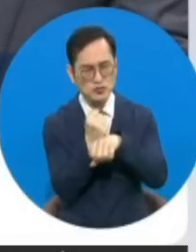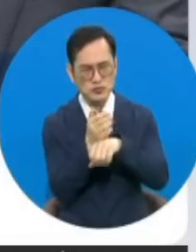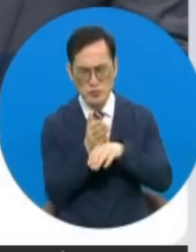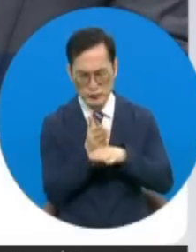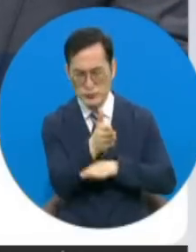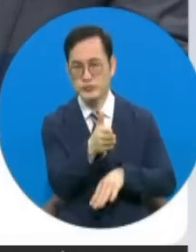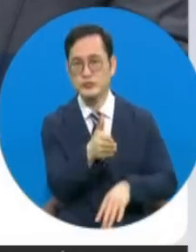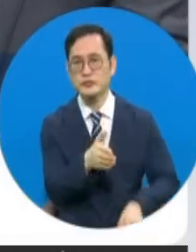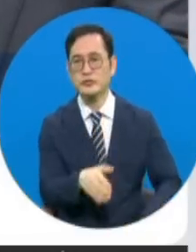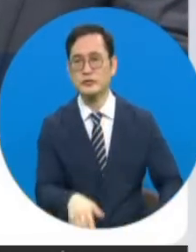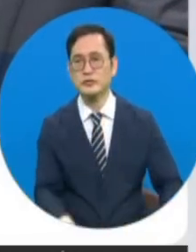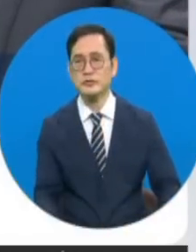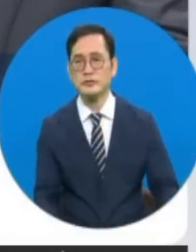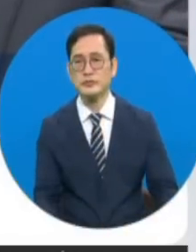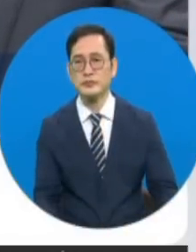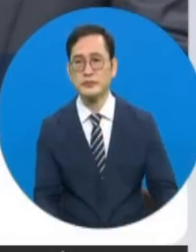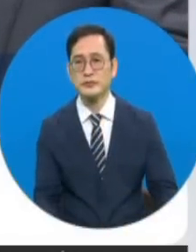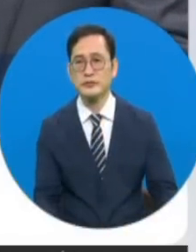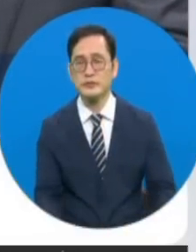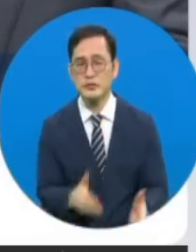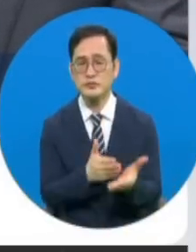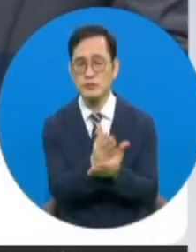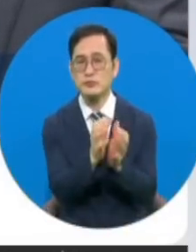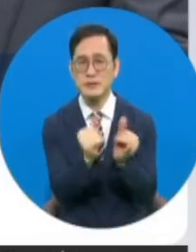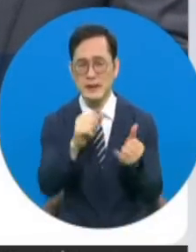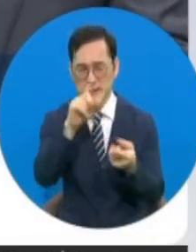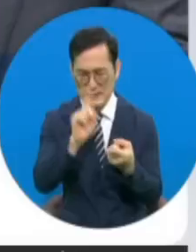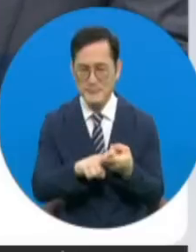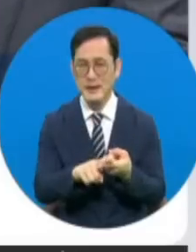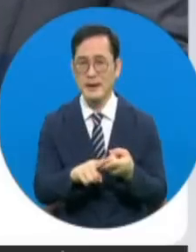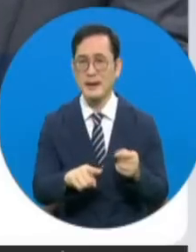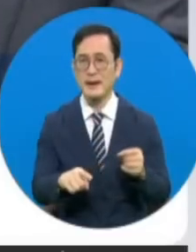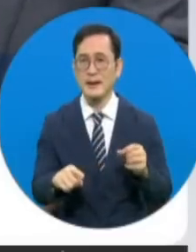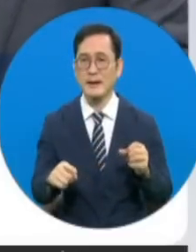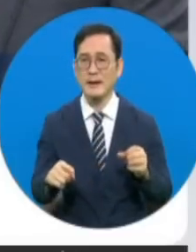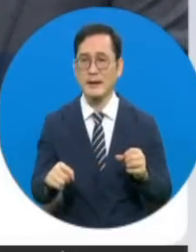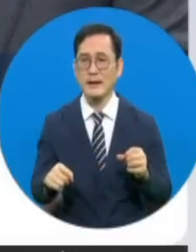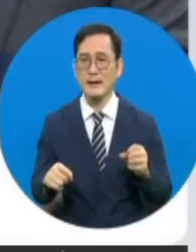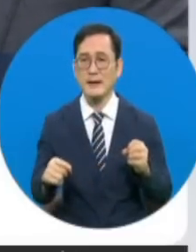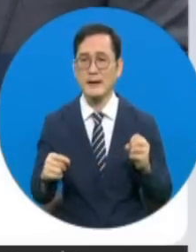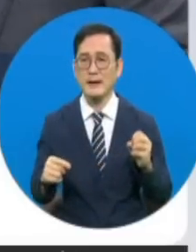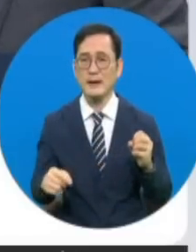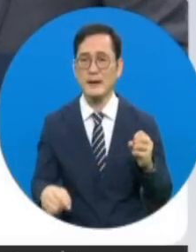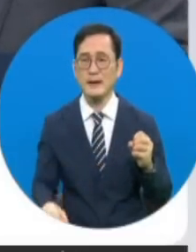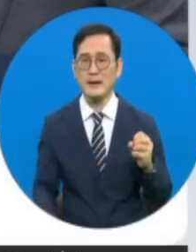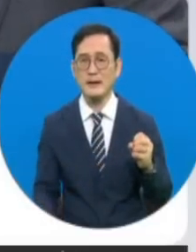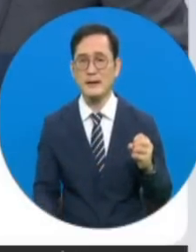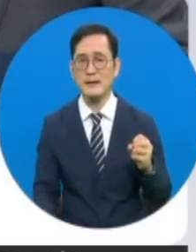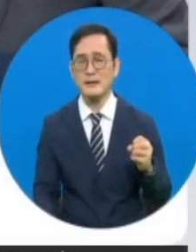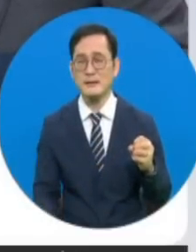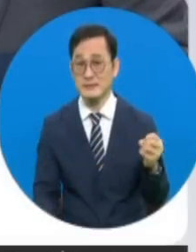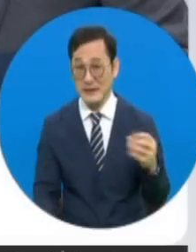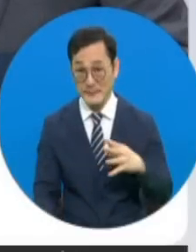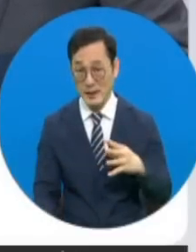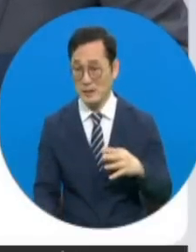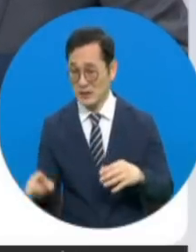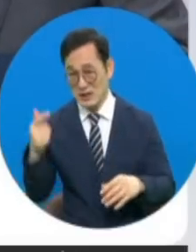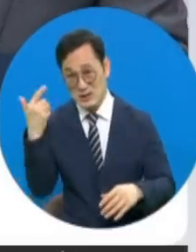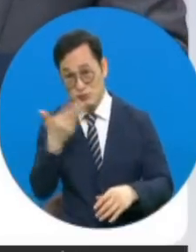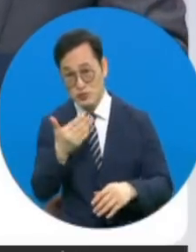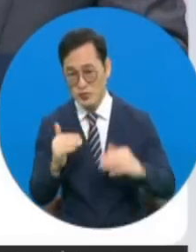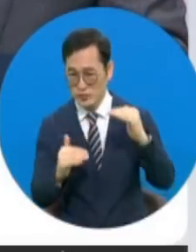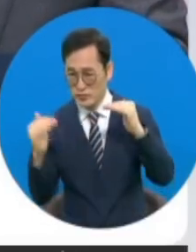전문가이지 않습니다 그래서 전문가 다운 어떤 수준 높은 질문과 답변이 있었으면 더 좋았을 뻔 했다는 생각을 갖습니다